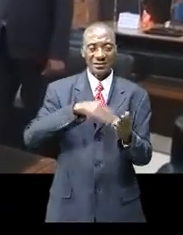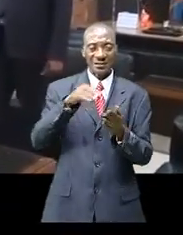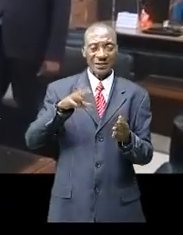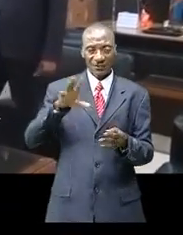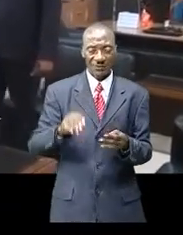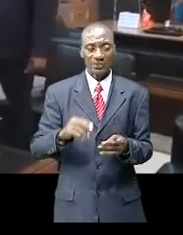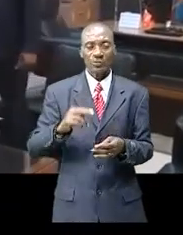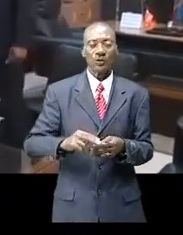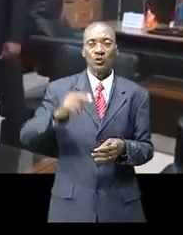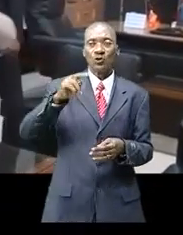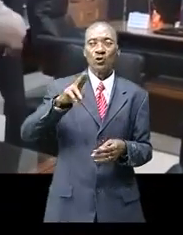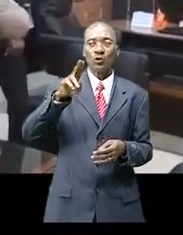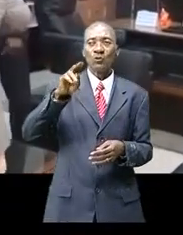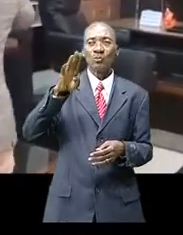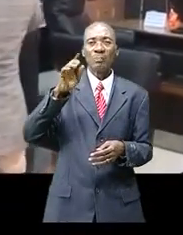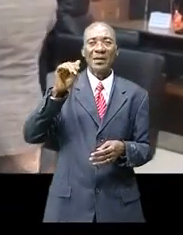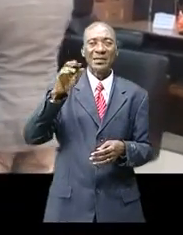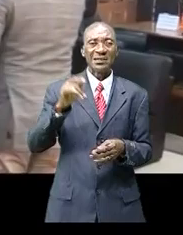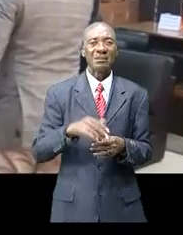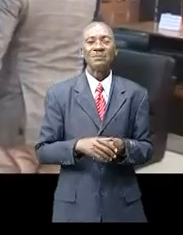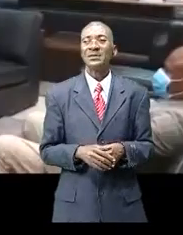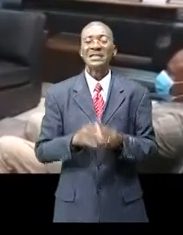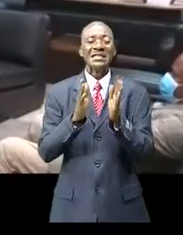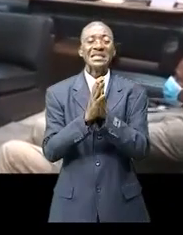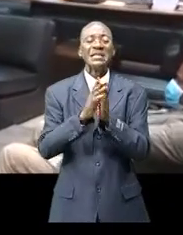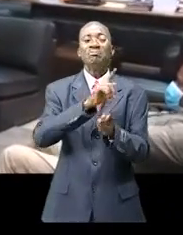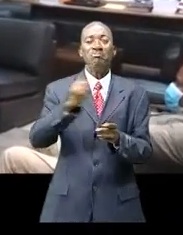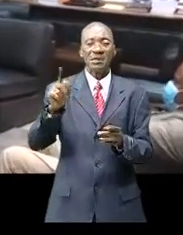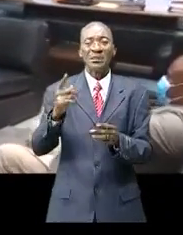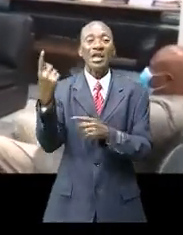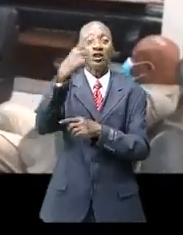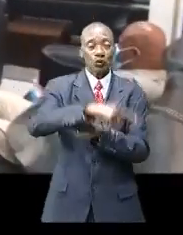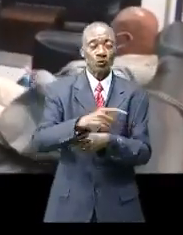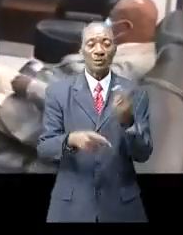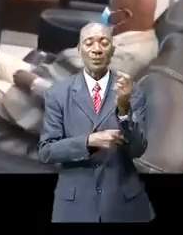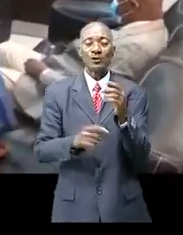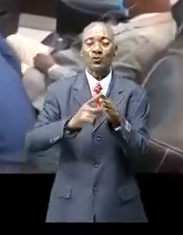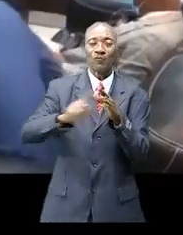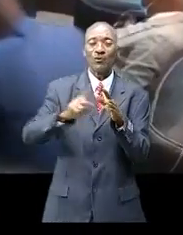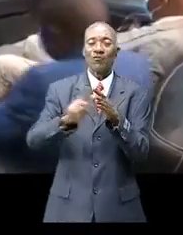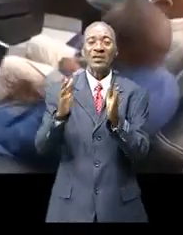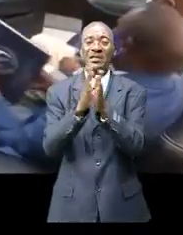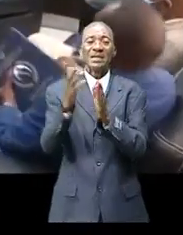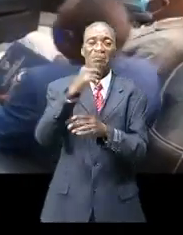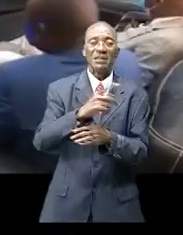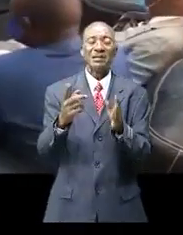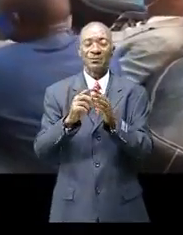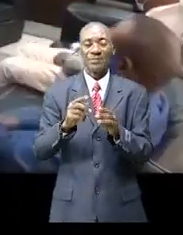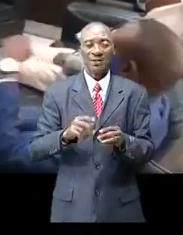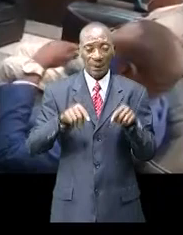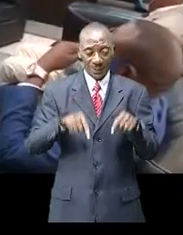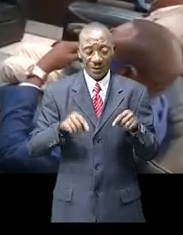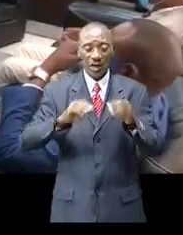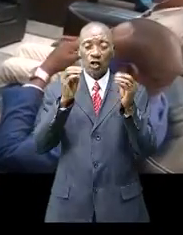Ubangi accueille par jour près de 6 000 réfugiés qui fuient les combats. À ce jour, ils sont environ 52 000 à